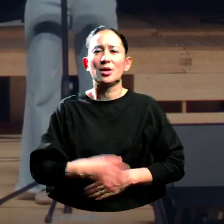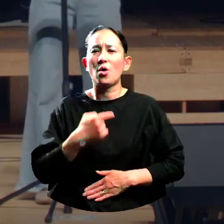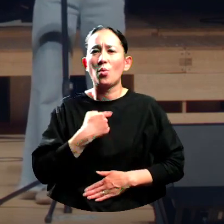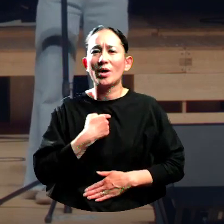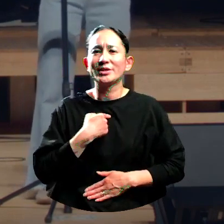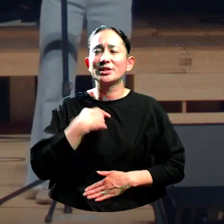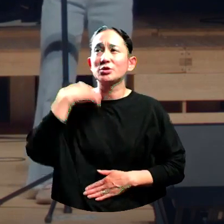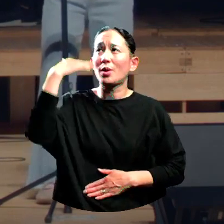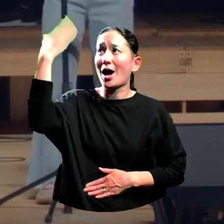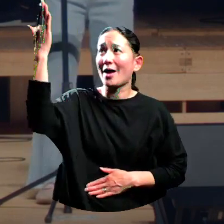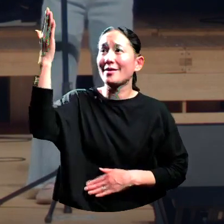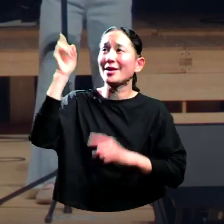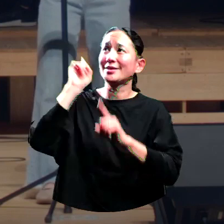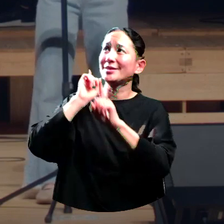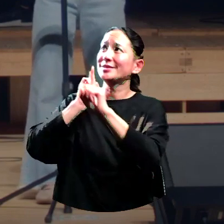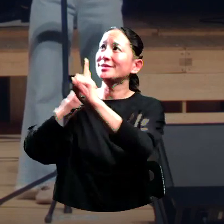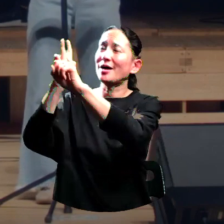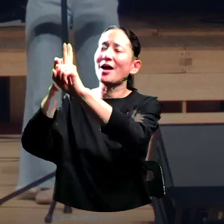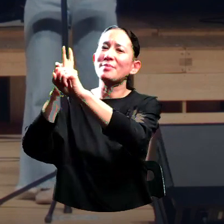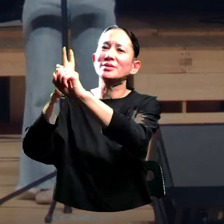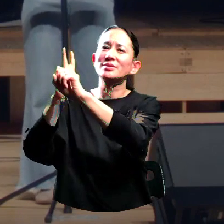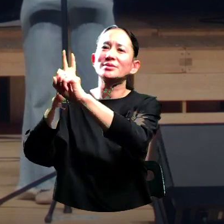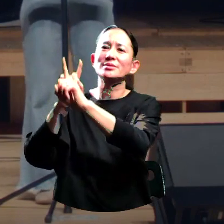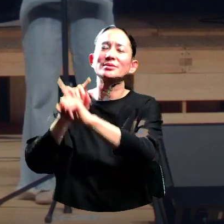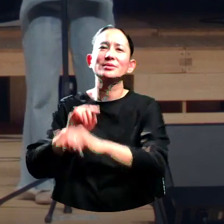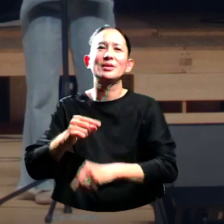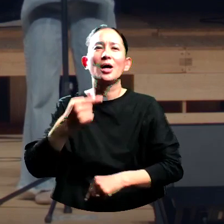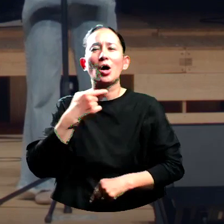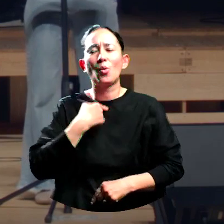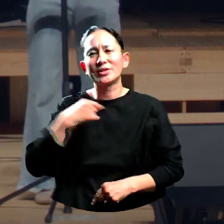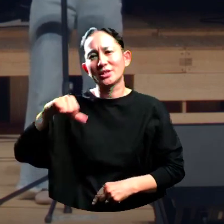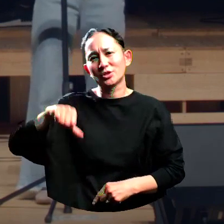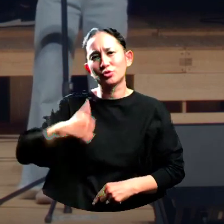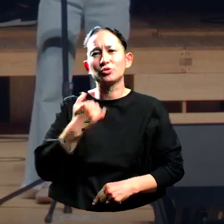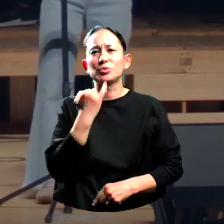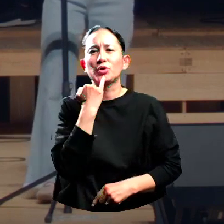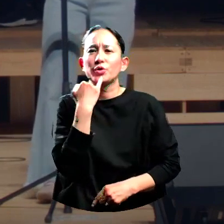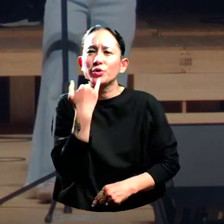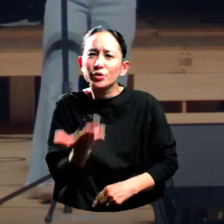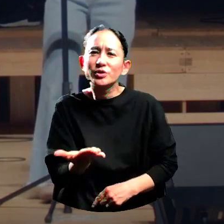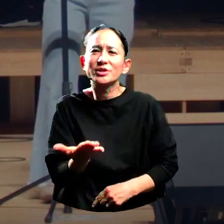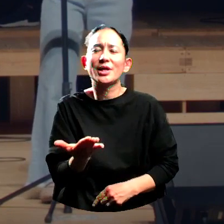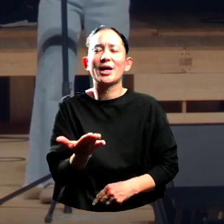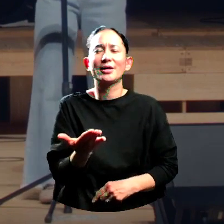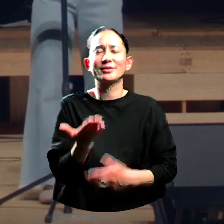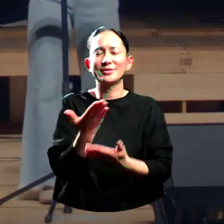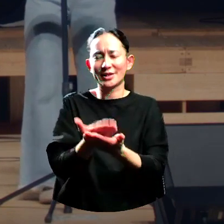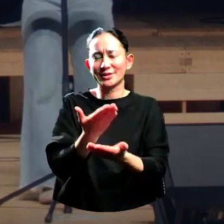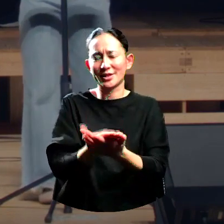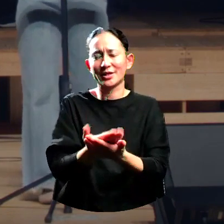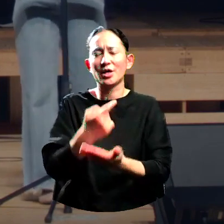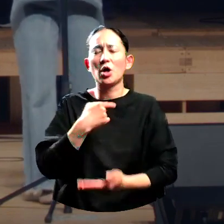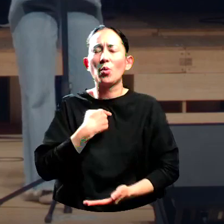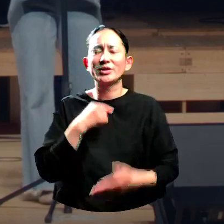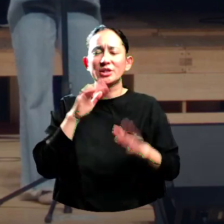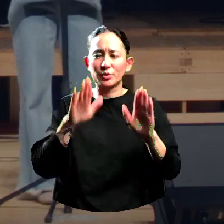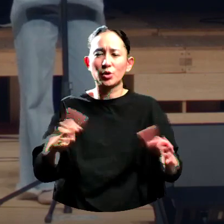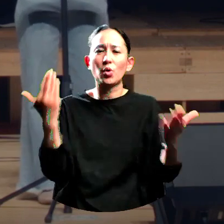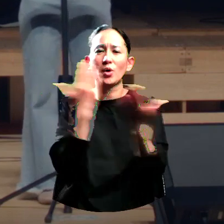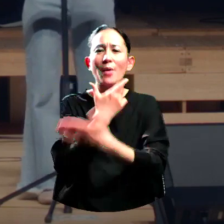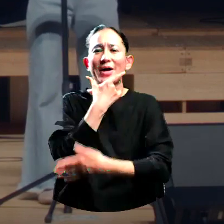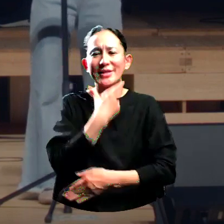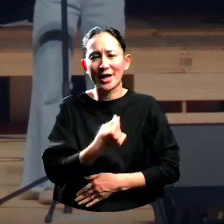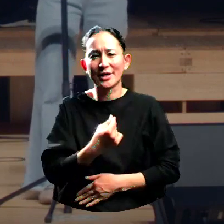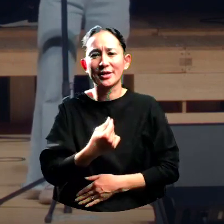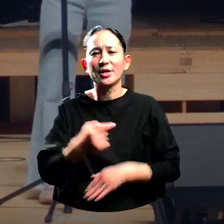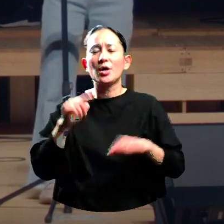私はあなたに従います、 私はあなたに従います。 私の罪を許してください、 私の罪を許してください。 私は今日変わりたい、 私は今日変わり